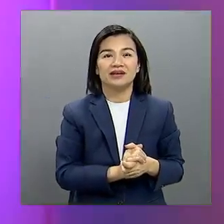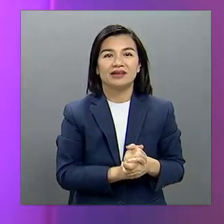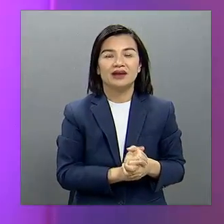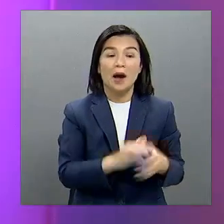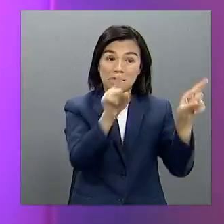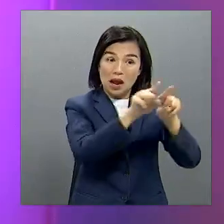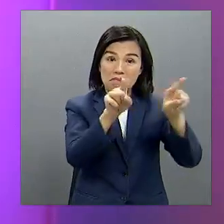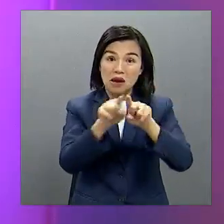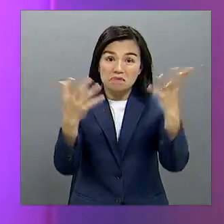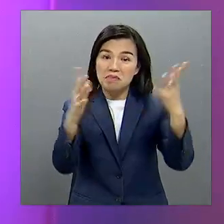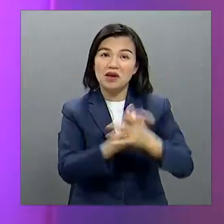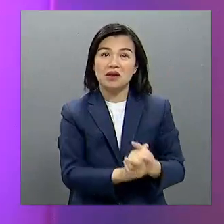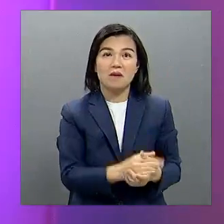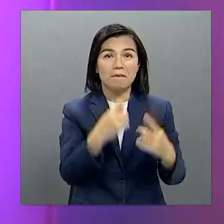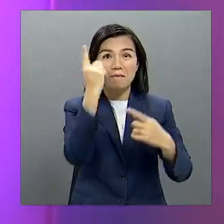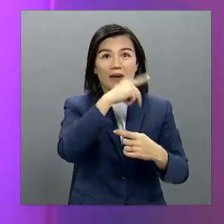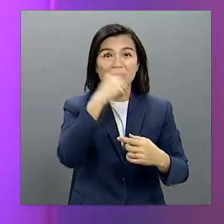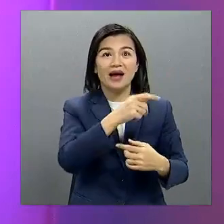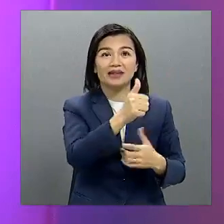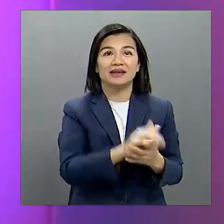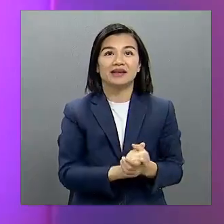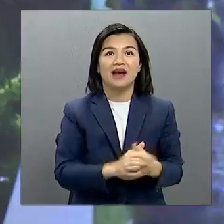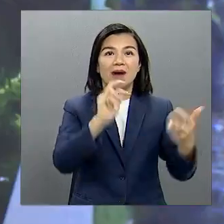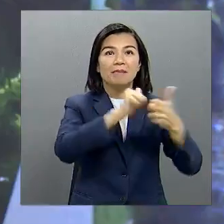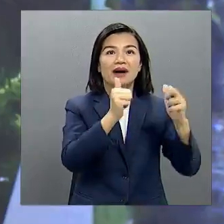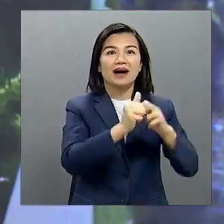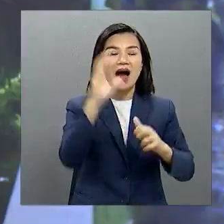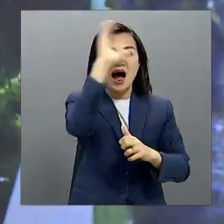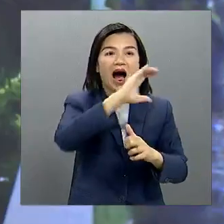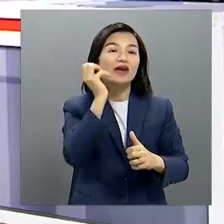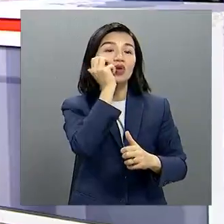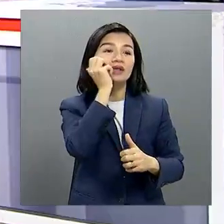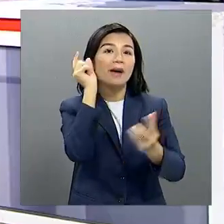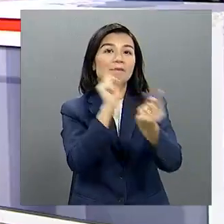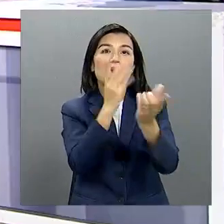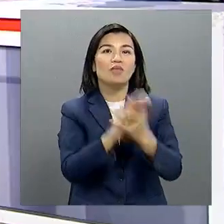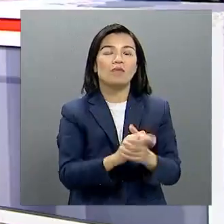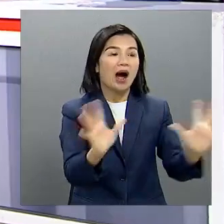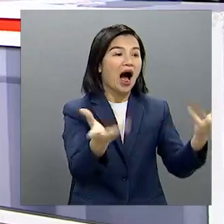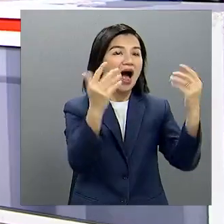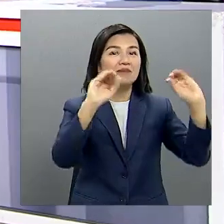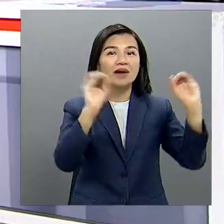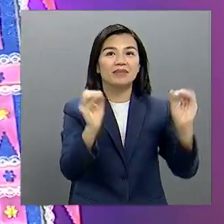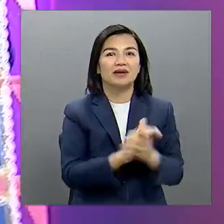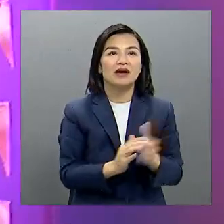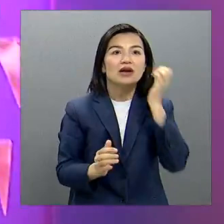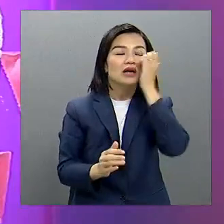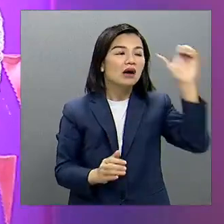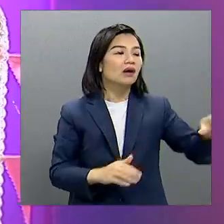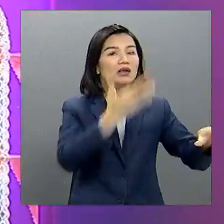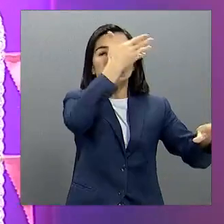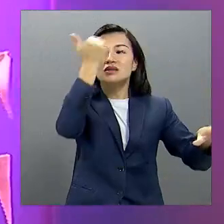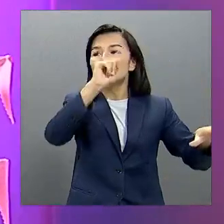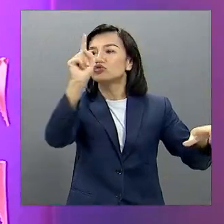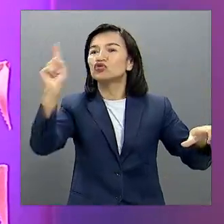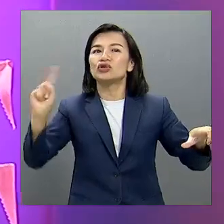พท ์ใช่แล้วก็แก้ไขปัญหาการหาโทรศัพท์ไม่ค่อยเจอคุณอธิวัฒน์ ยังไงก็เจอ จริงเหรอคุณอธิวัฒน์เป็นพวกชอบลืมโทรศัพท์เหรอ ใช่ผมกดหาจากนาฬิกาต